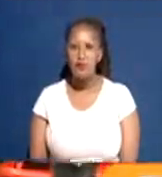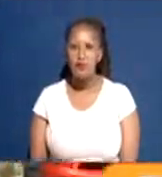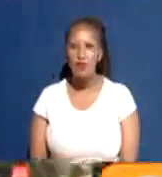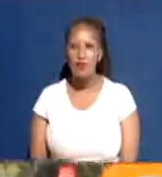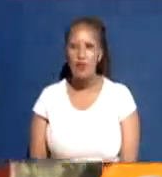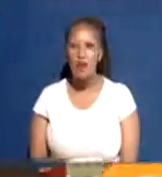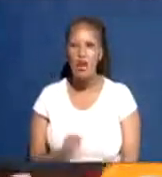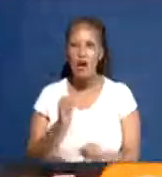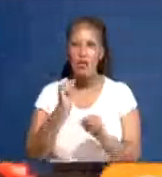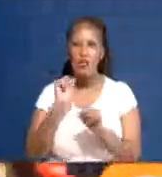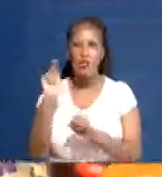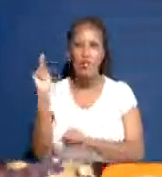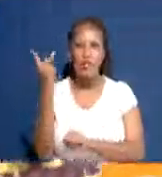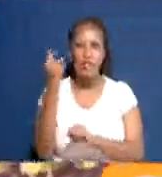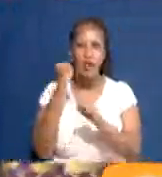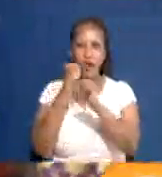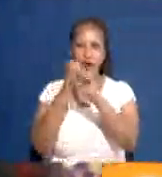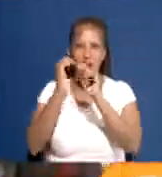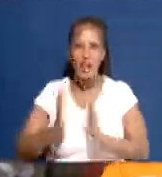Wafanyikazi wa Kenya, hoye!